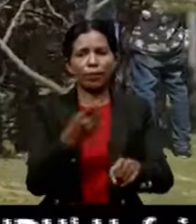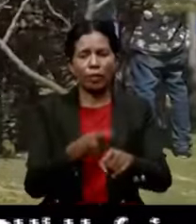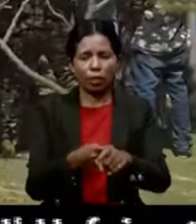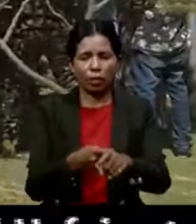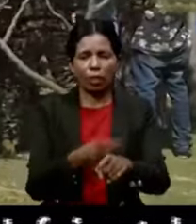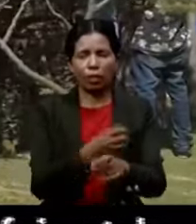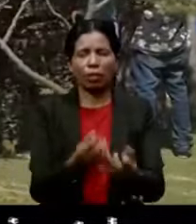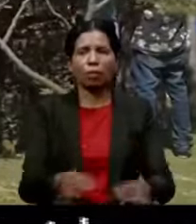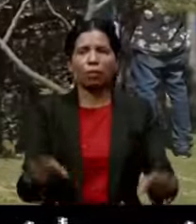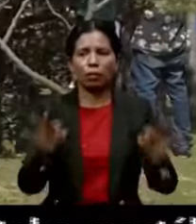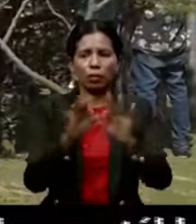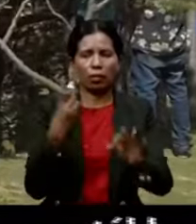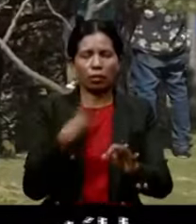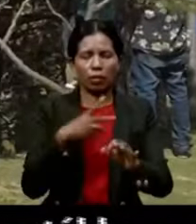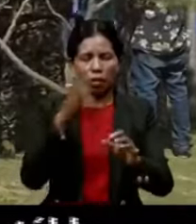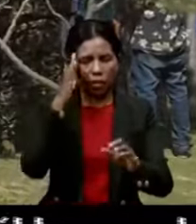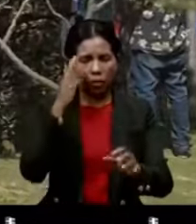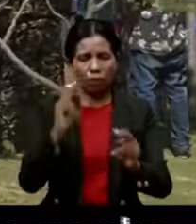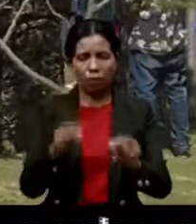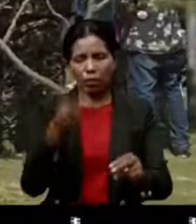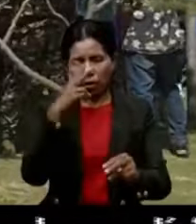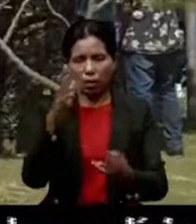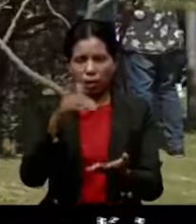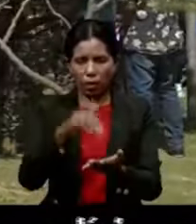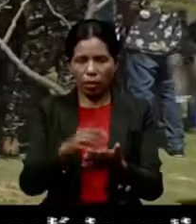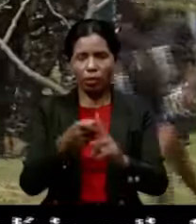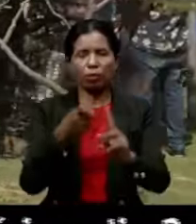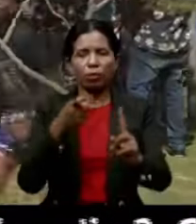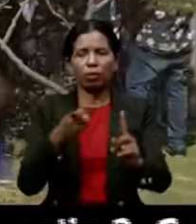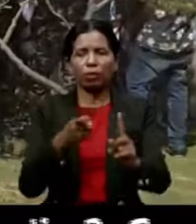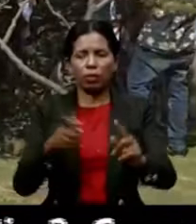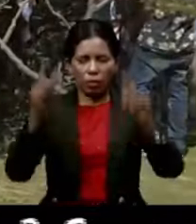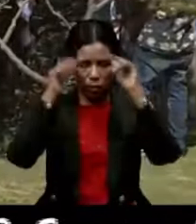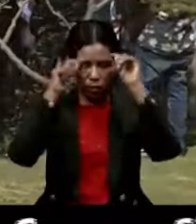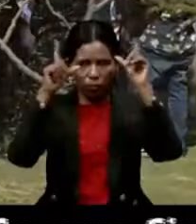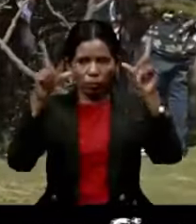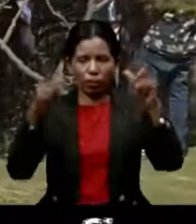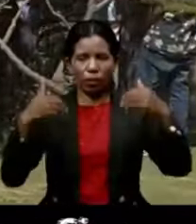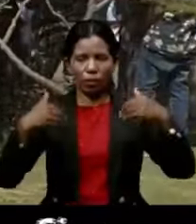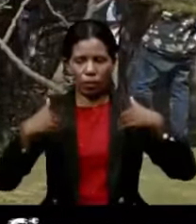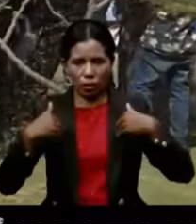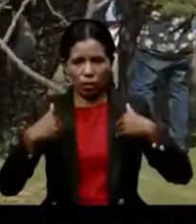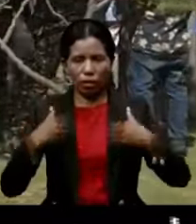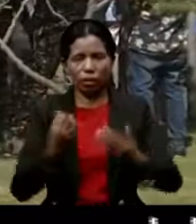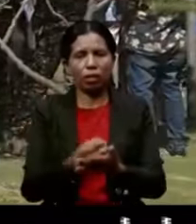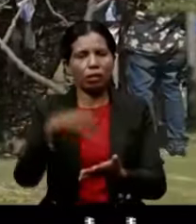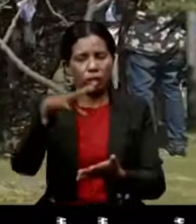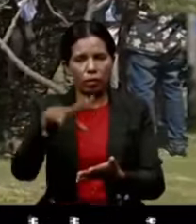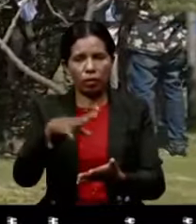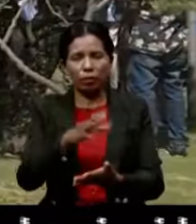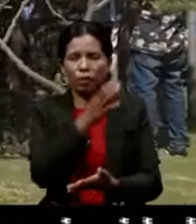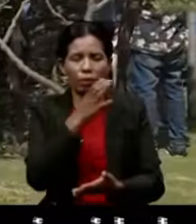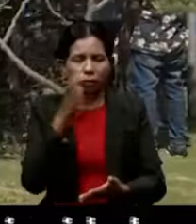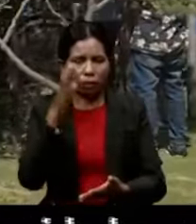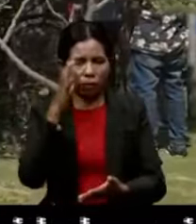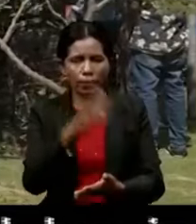dan memang ka importante cita tu tene no itu persija tal diversifikasi usi setor ne memang ka timor iha riko soimba are usi turismo agricultura